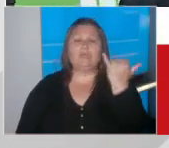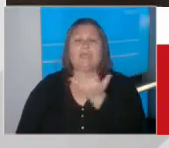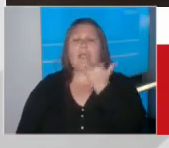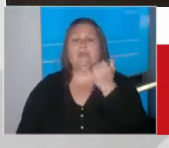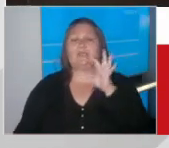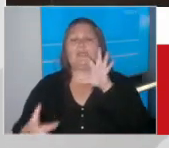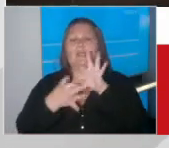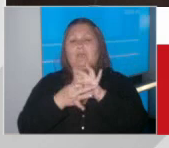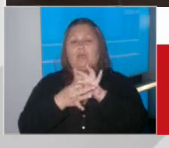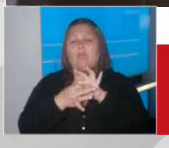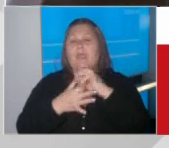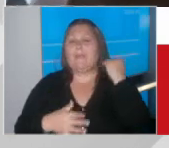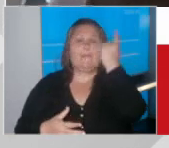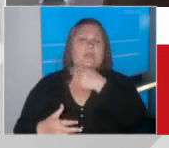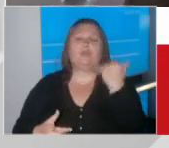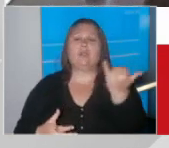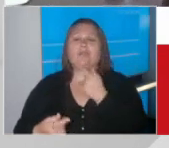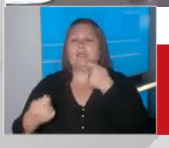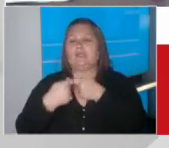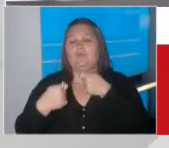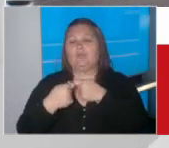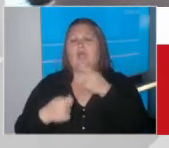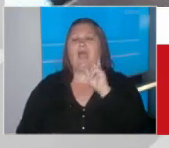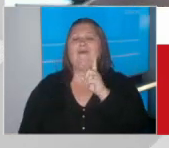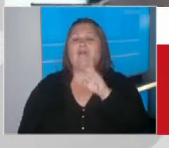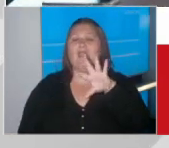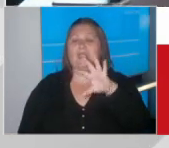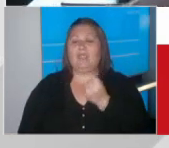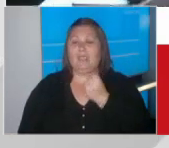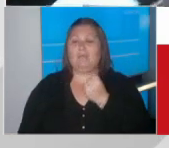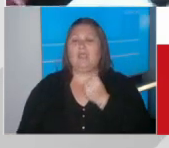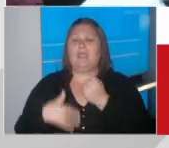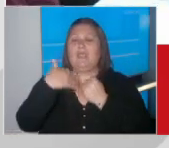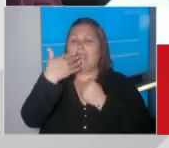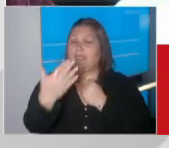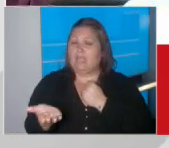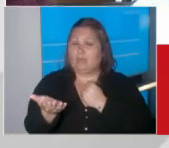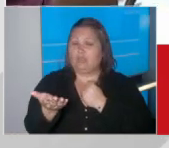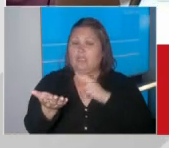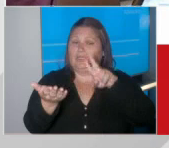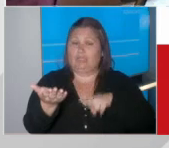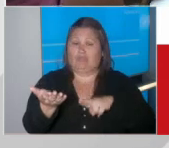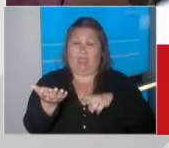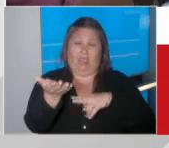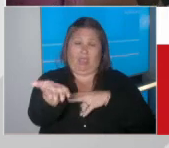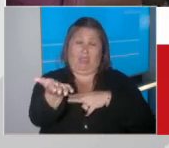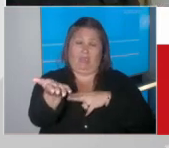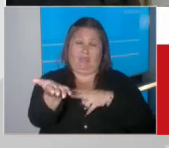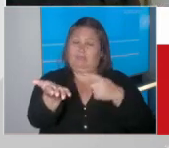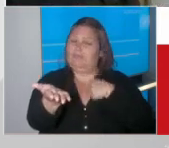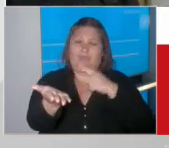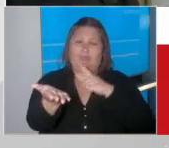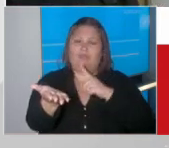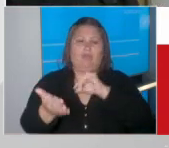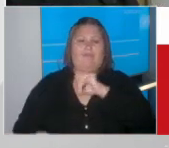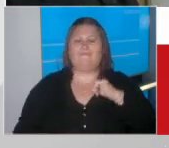לחיבורים, פנינו תמיד לשותפויות, אבל אם ידינו המושטת תישאר תלויה באוויר, אנחנו נרוץ